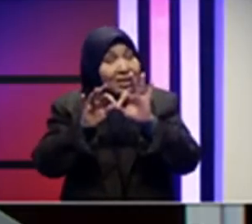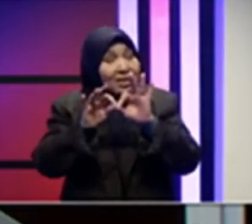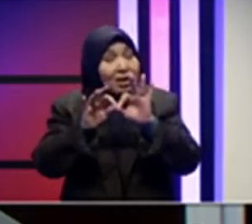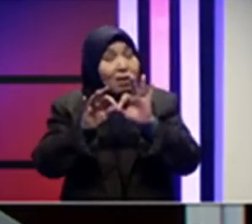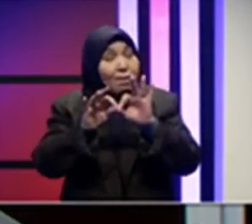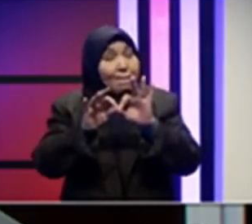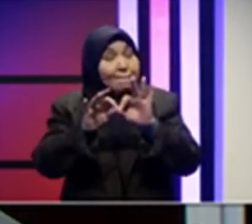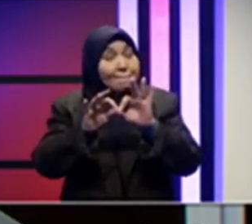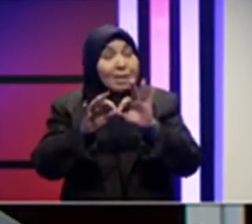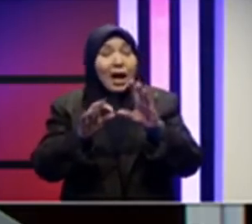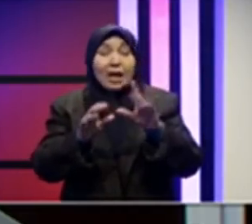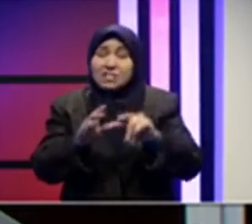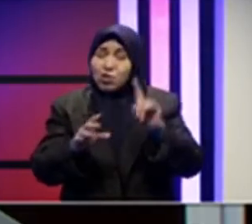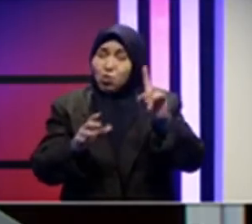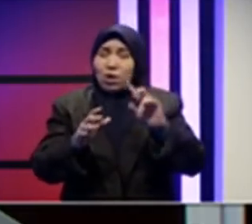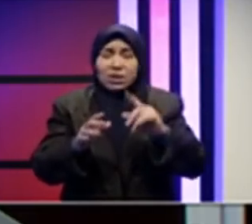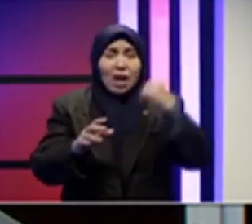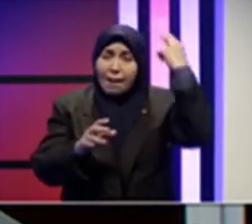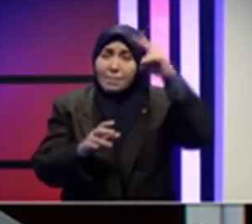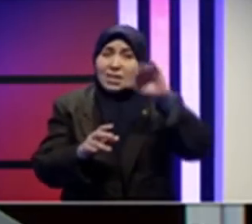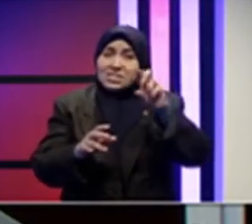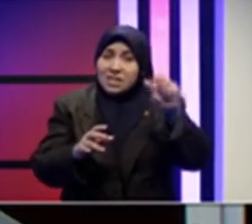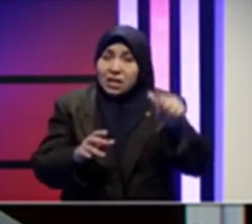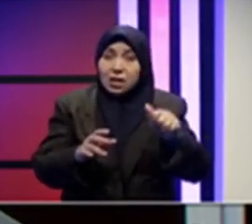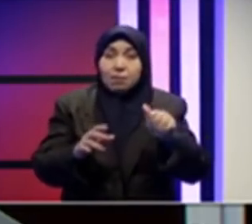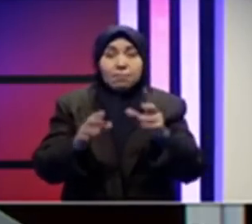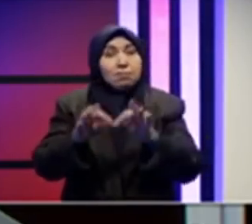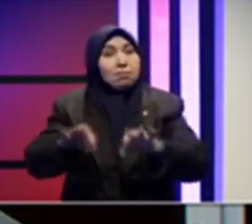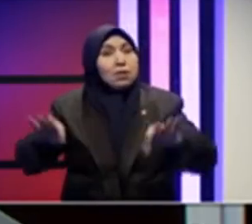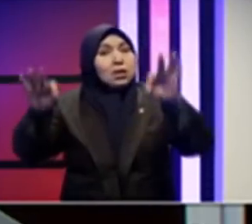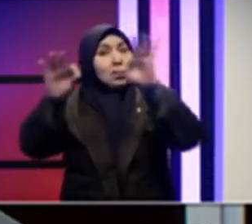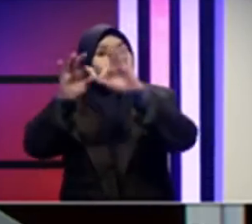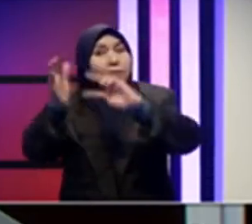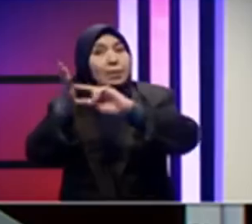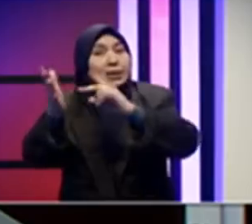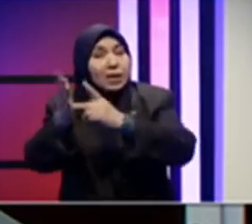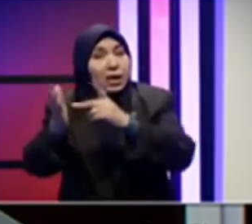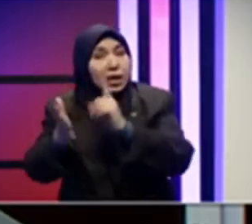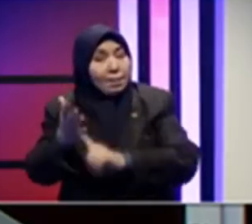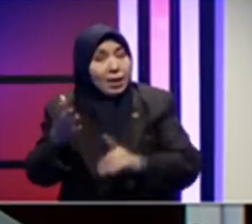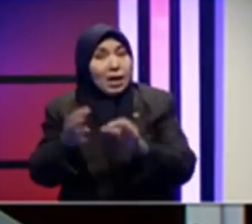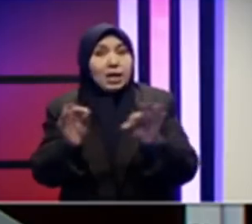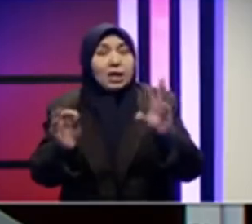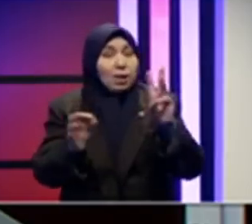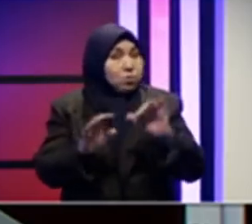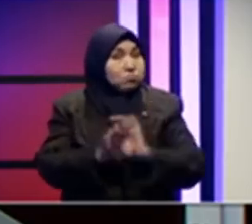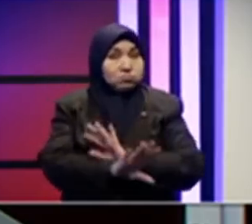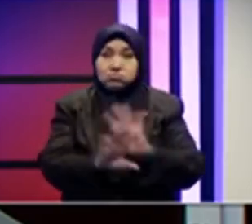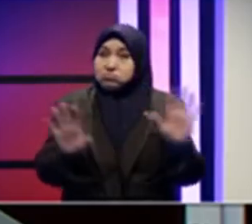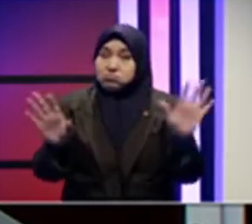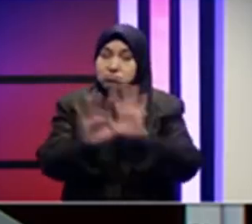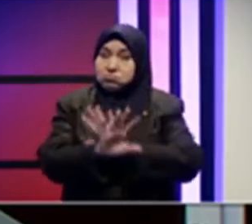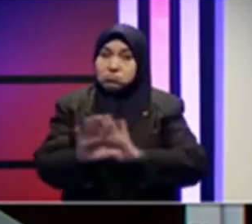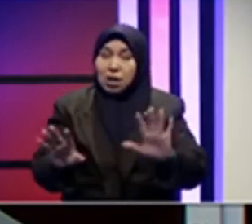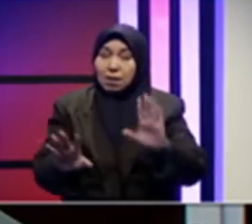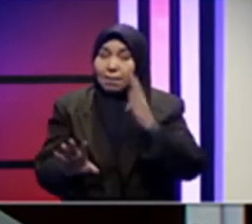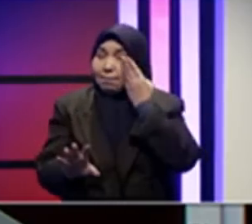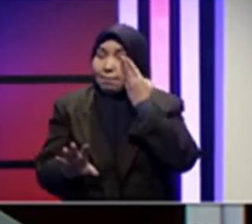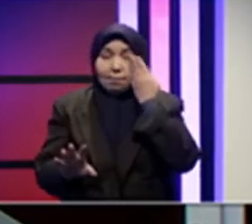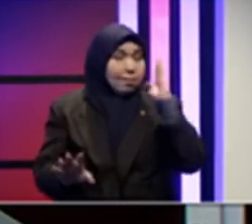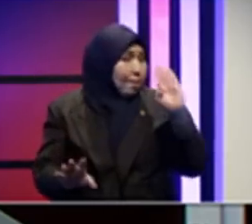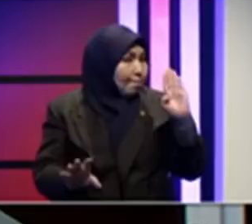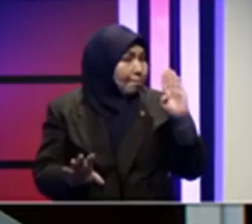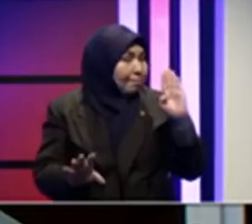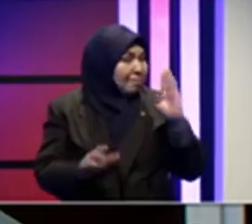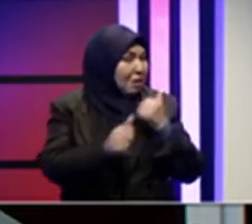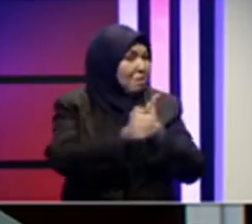alamat wala yasuddannakum syaitan, dan Allah nyatakan pada ayat 62 dan janganlah kamu dipalingkan kepada